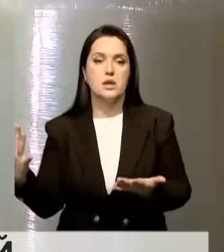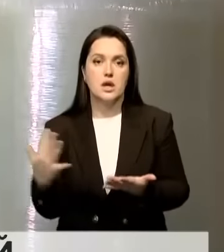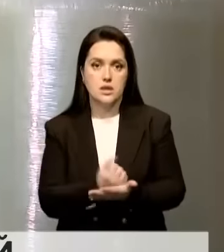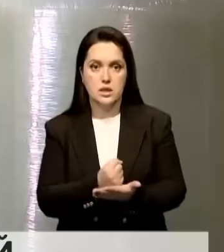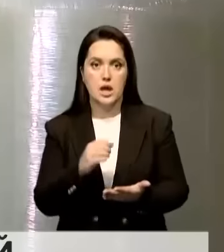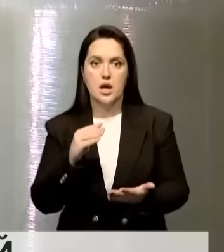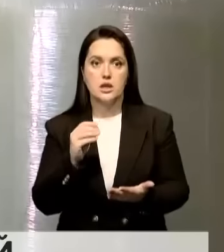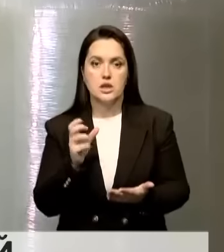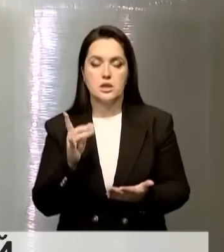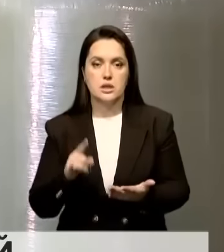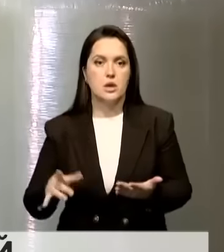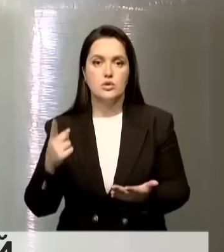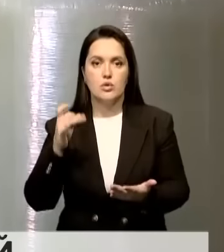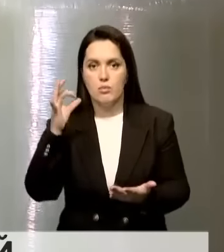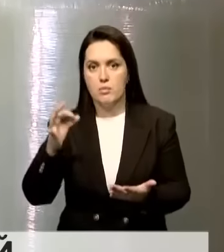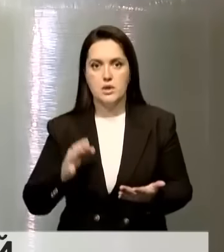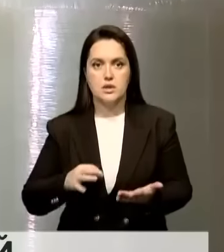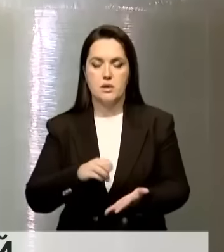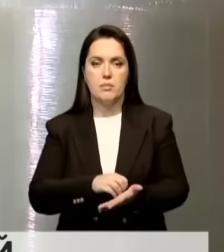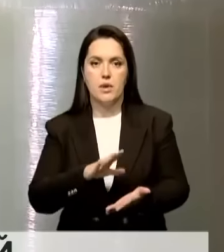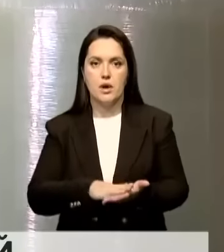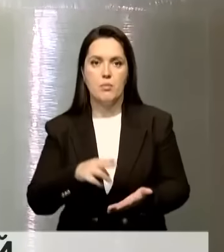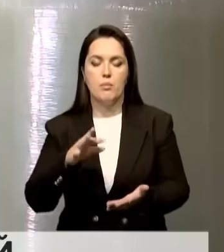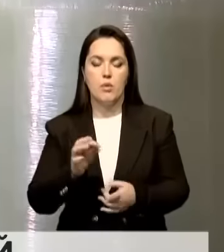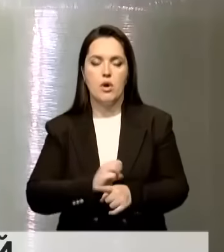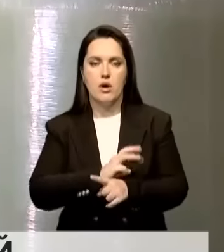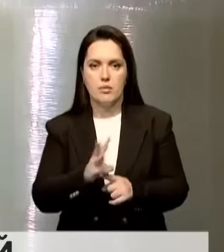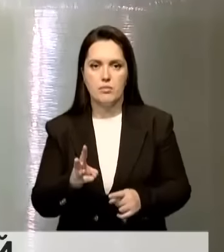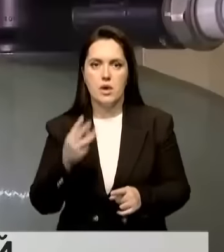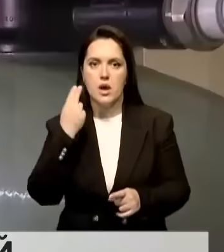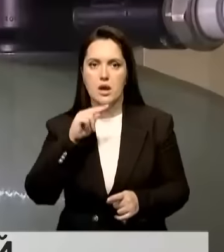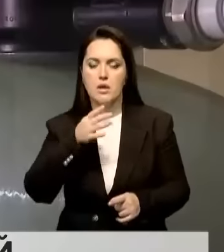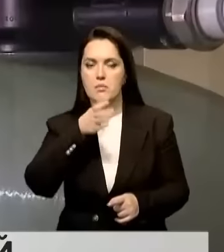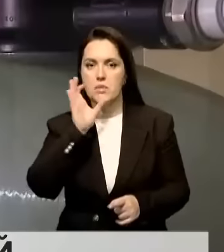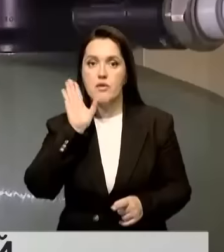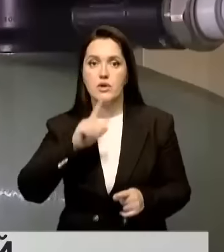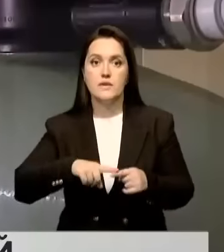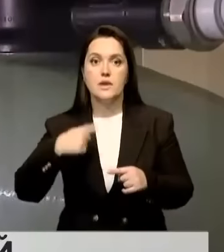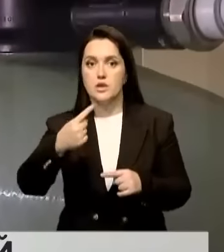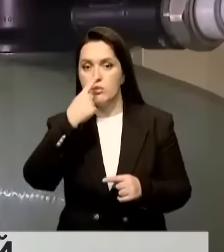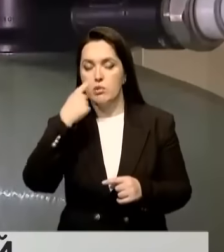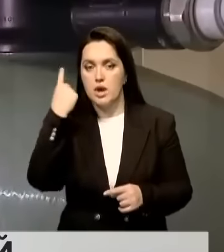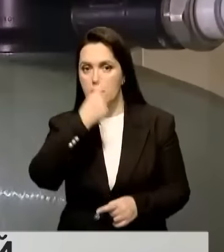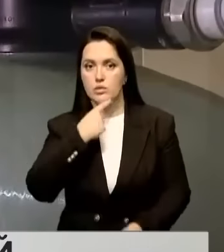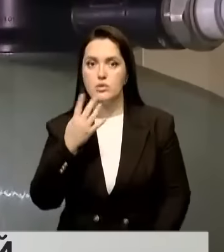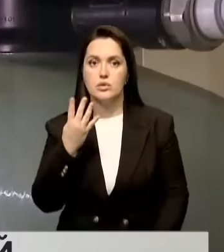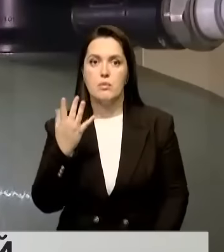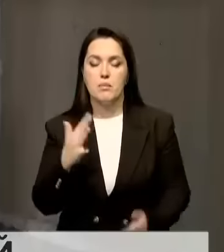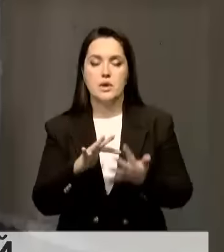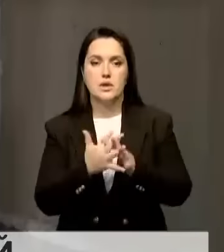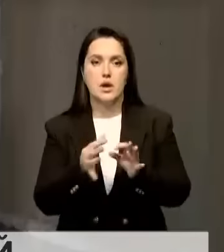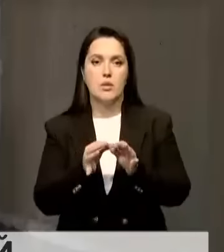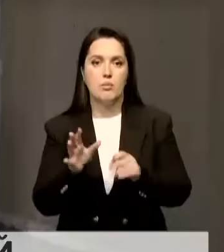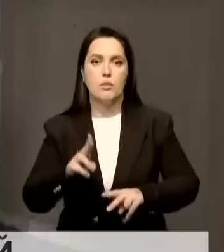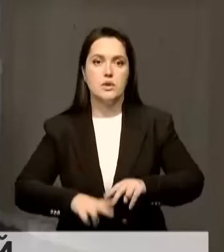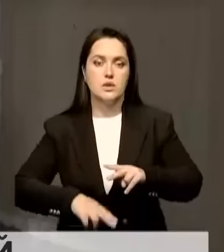Жаксинскому району 100% показателя по обеспеченности качественной питьевой водой. В следующем году в 45 населенных пунктах области